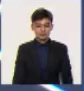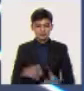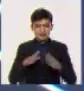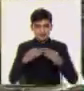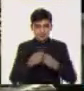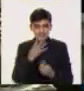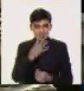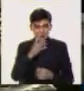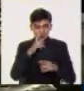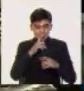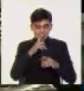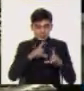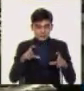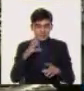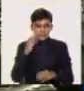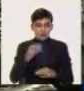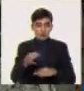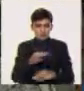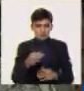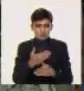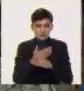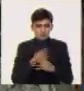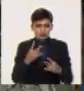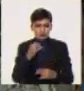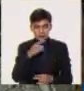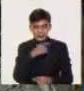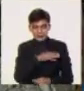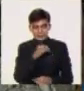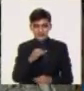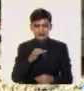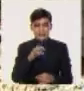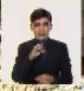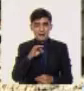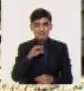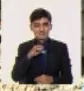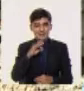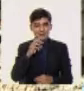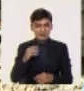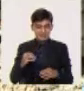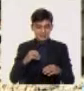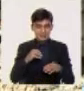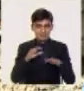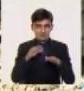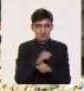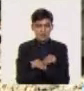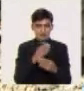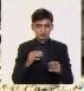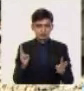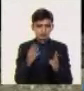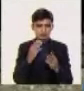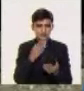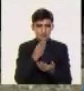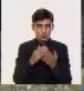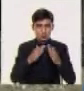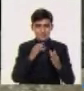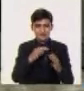Семья из 4 человек в Алматинской области нуждается в помощи. В прошлые выходные в поселке Байсерке сгорел частный дом. Огонь уничтожил строение, в